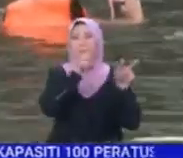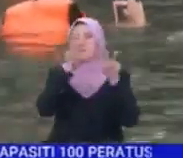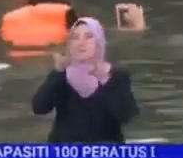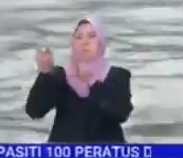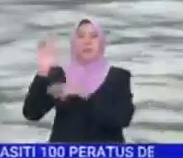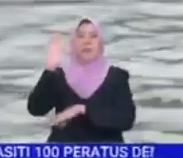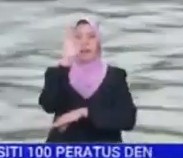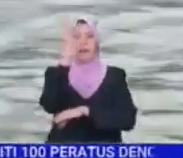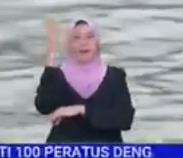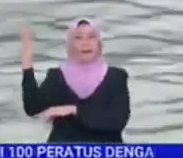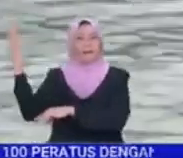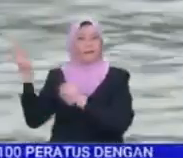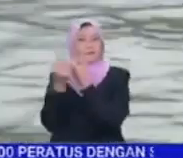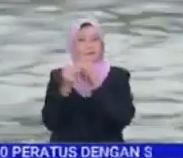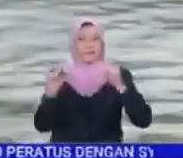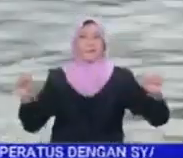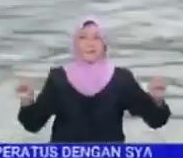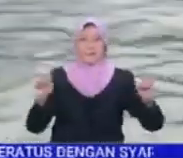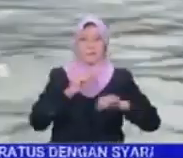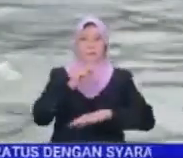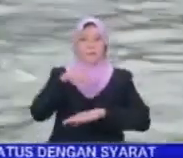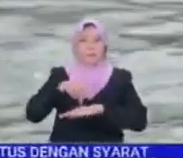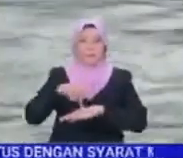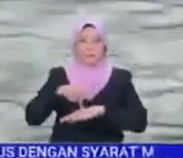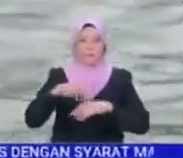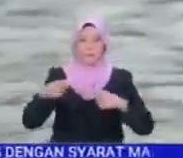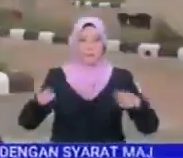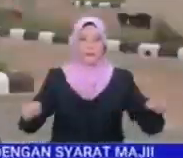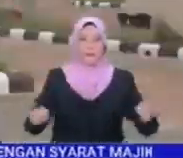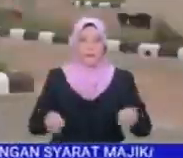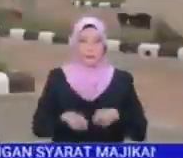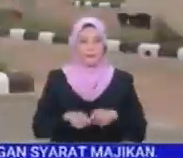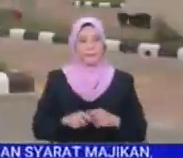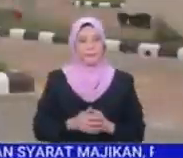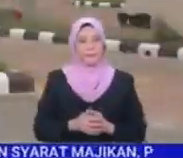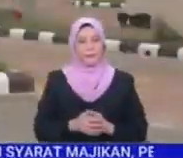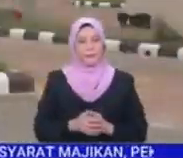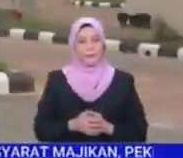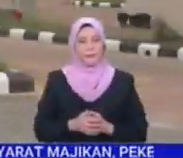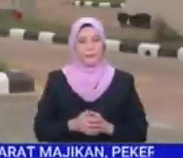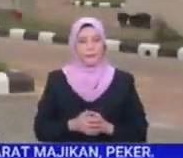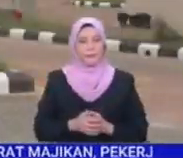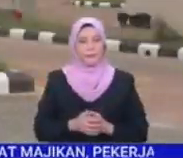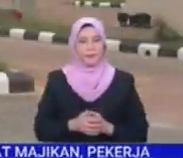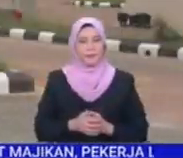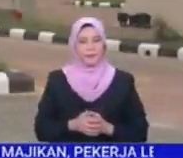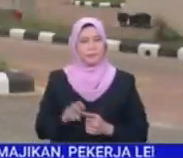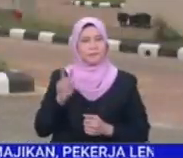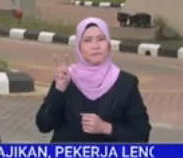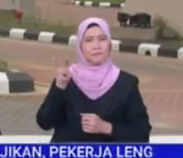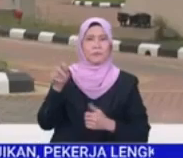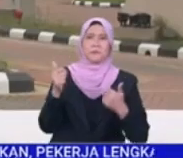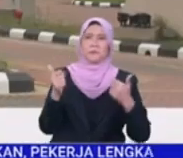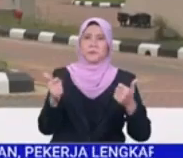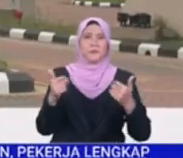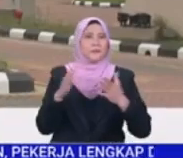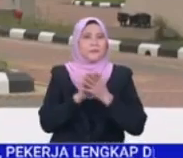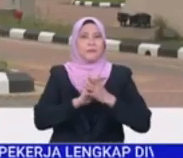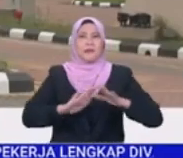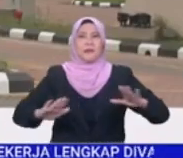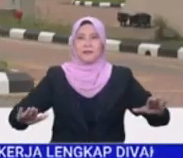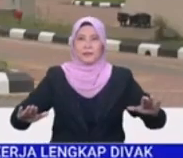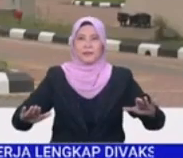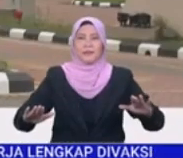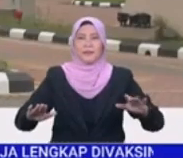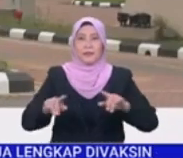tarikan alam yang tersedia di sana pandangan dia orang lebih selamat daripada bercuti